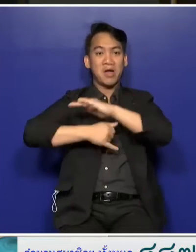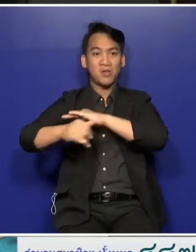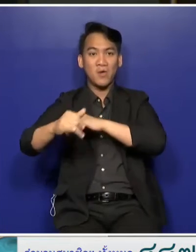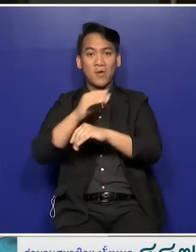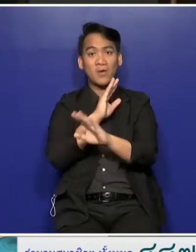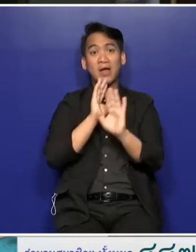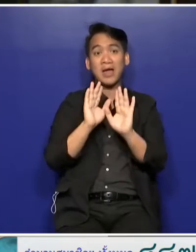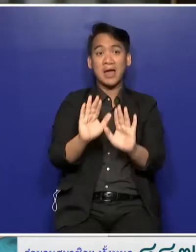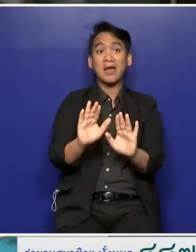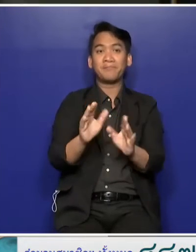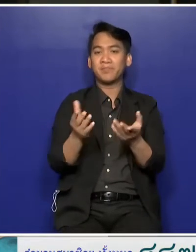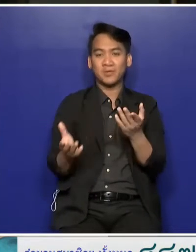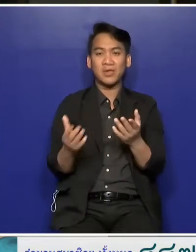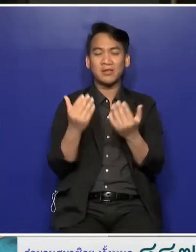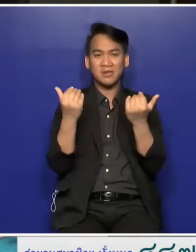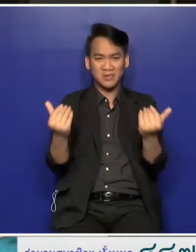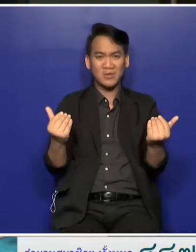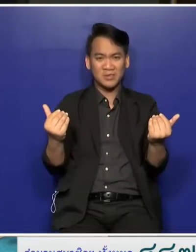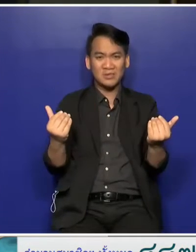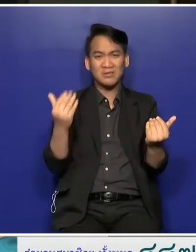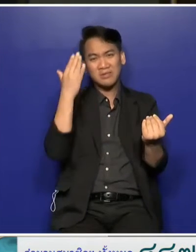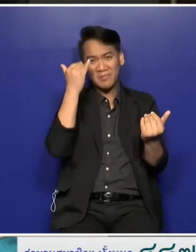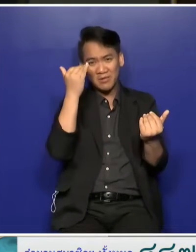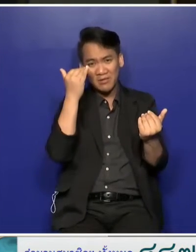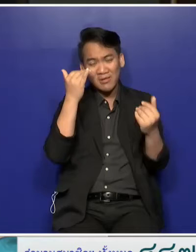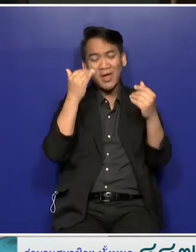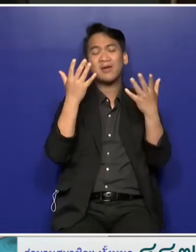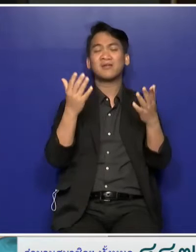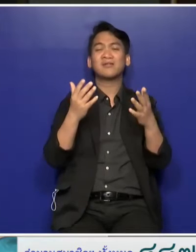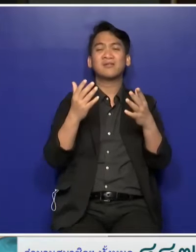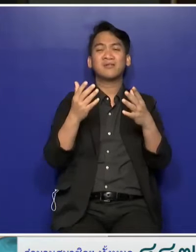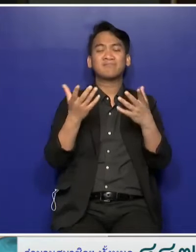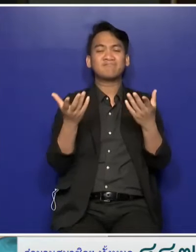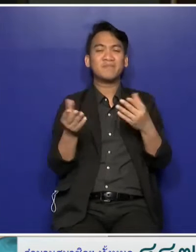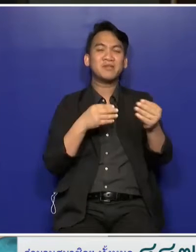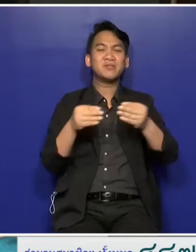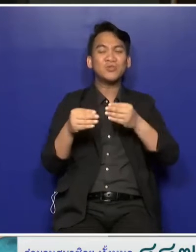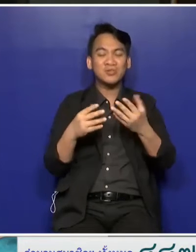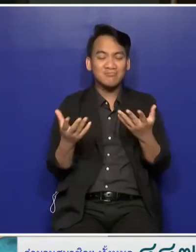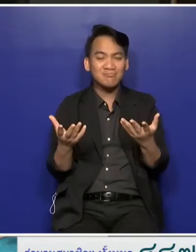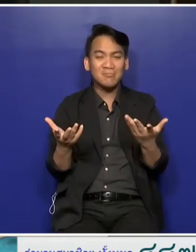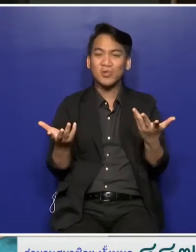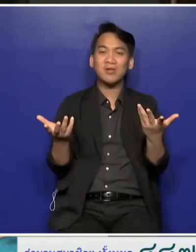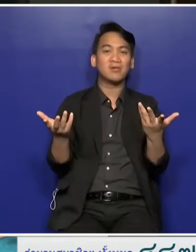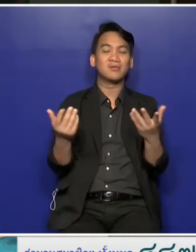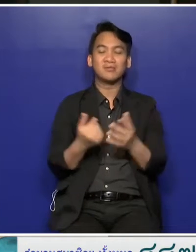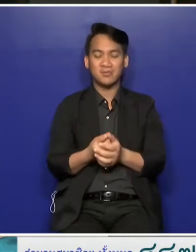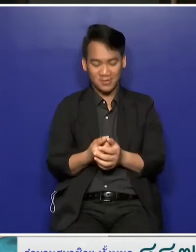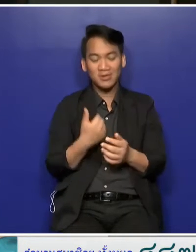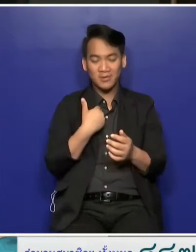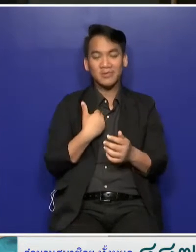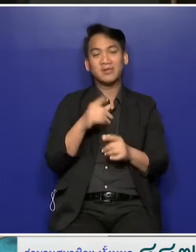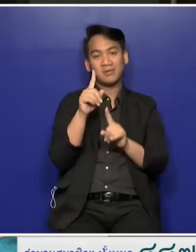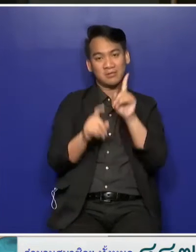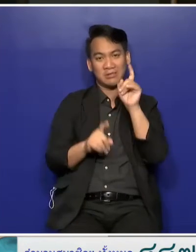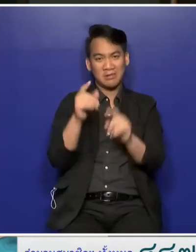เราผ่อนใครพรบมัจะดดกลับมีปัญหาเป็พิเศษซึ่ได้นำเรีประเทศตาง ๆ ไว้ว่ามันจะมีการสญสชีวิ